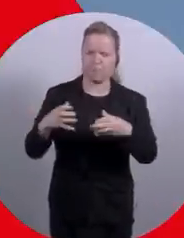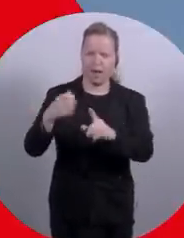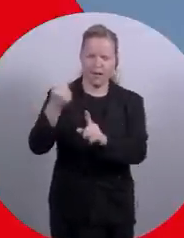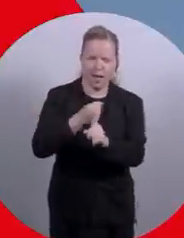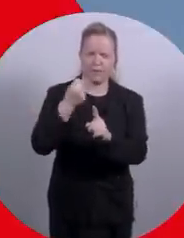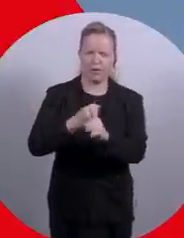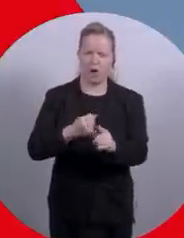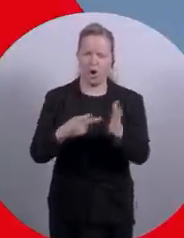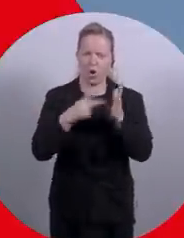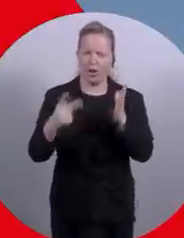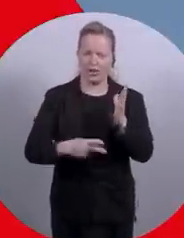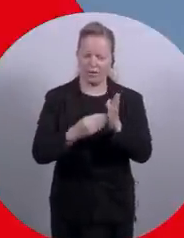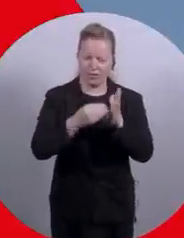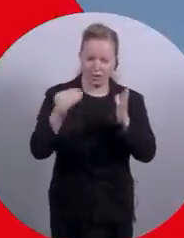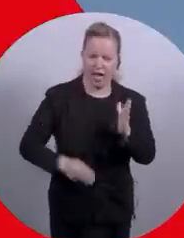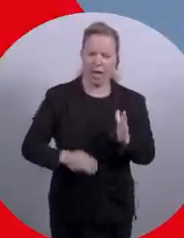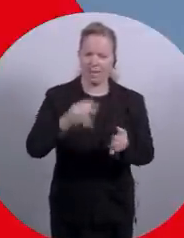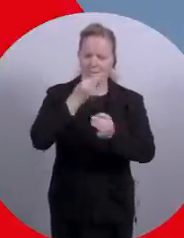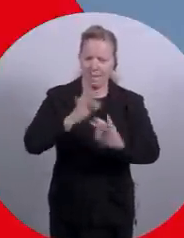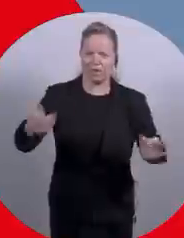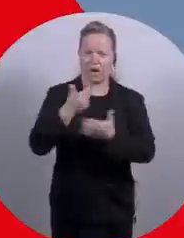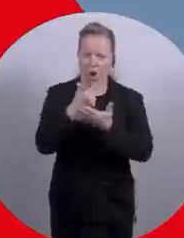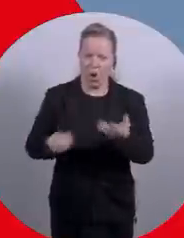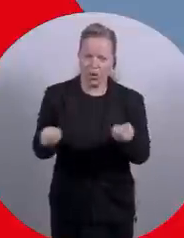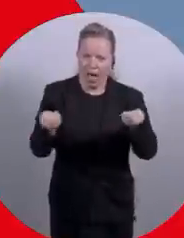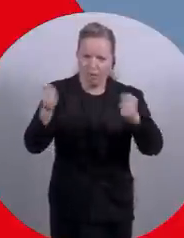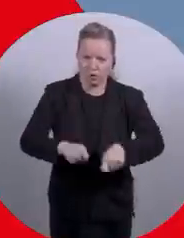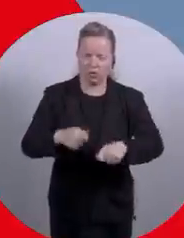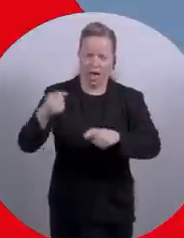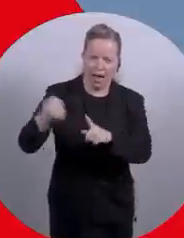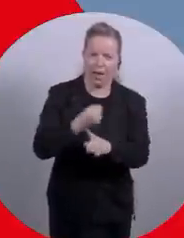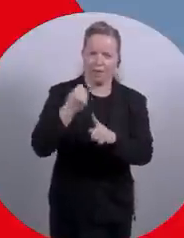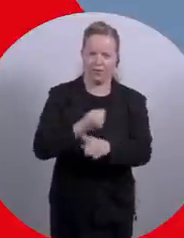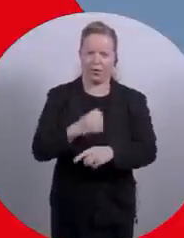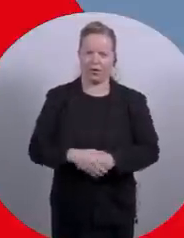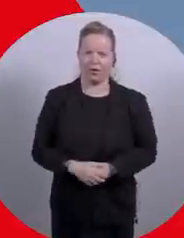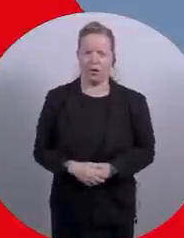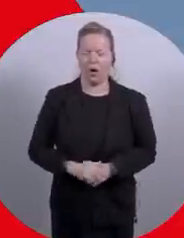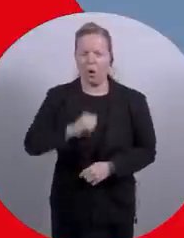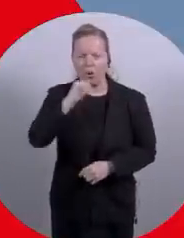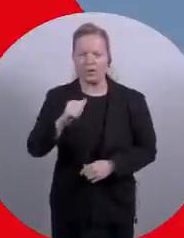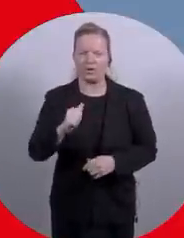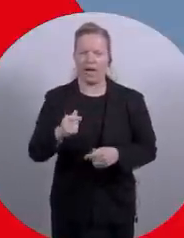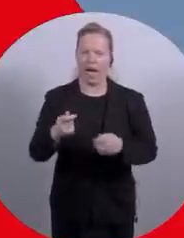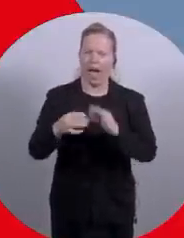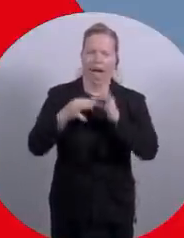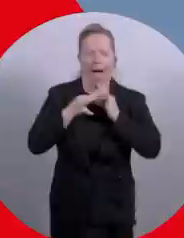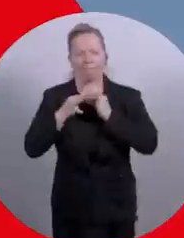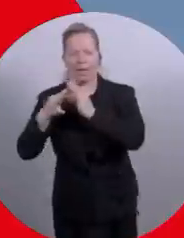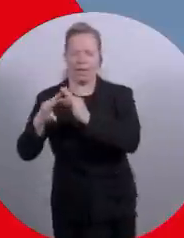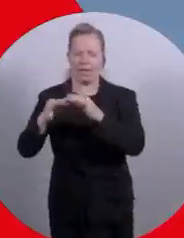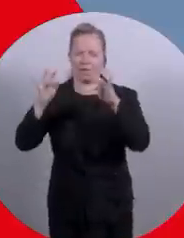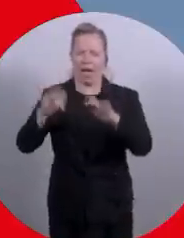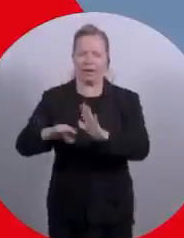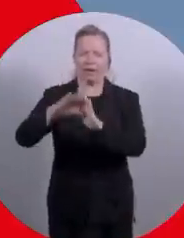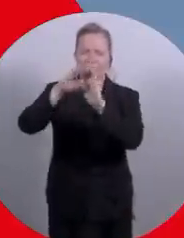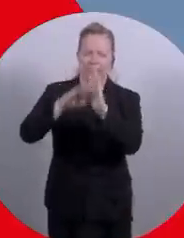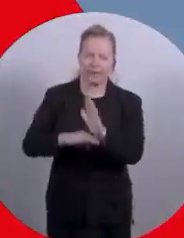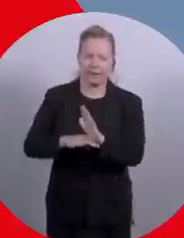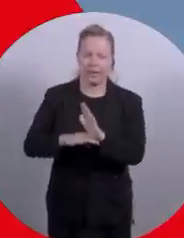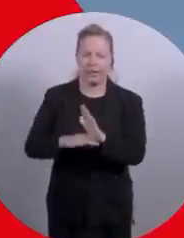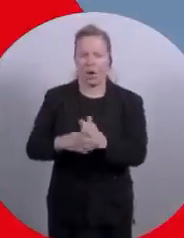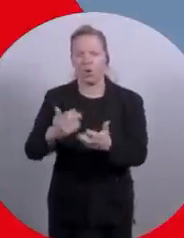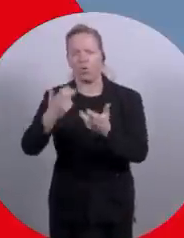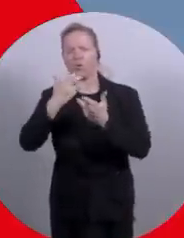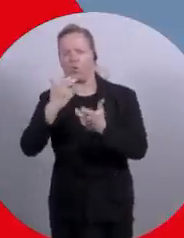kollektivverträglich die besten Lohnabschlüsse erkämpfen und dass man nicht abhängig sein vom gesetzlich eingebetteten gut weil